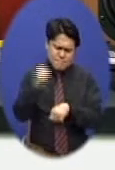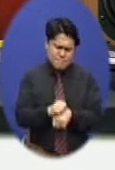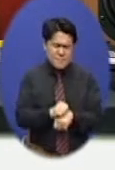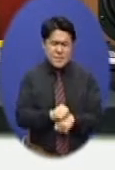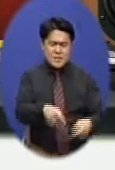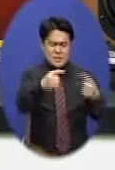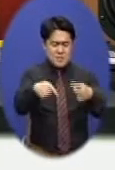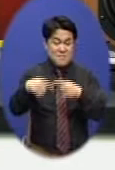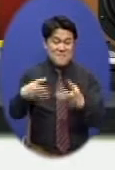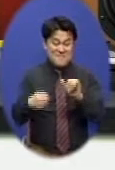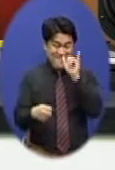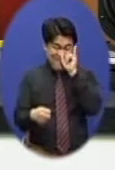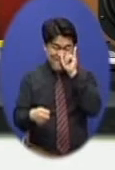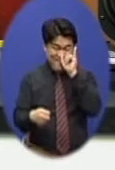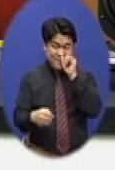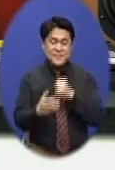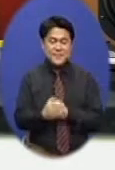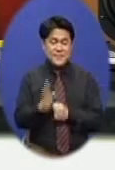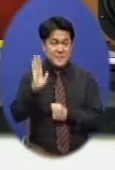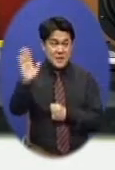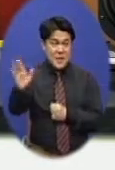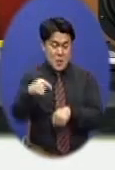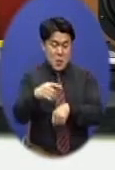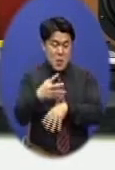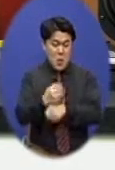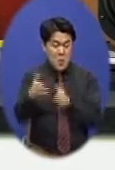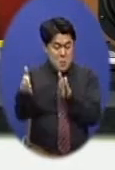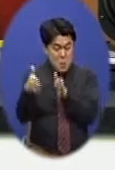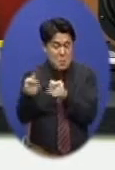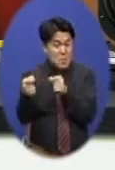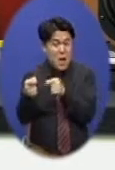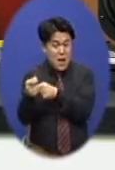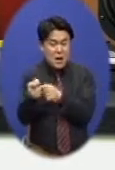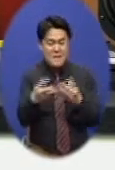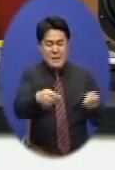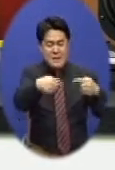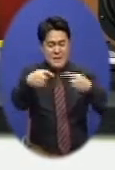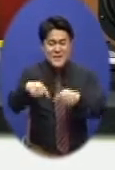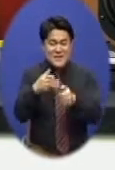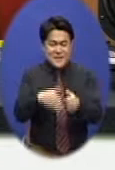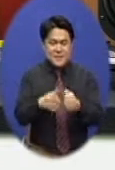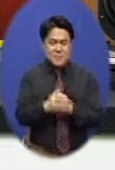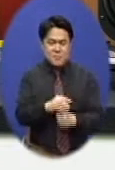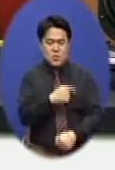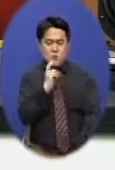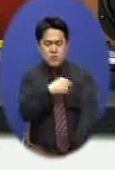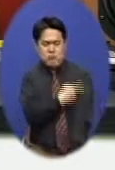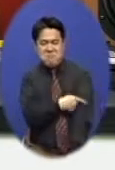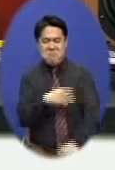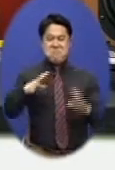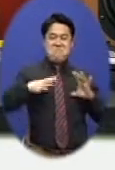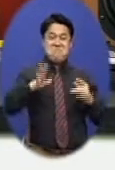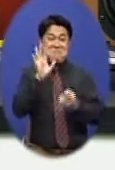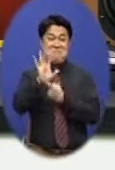분들이 나오는군요. 네. 얼마 남지 않는 기간이지만 많이 참여해서 또 좋은 실력을